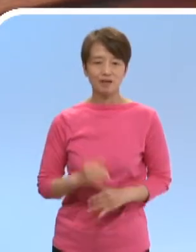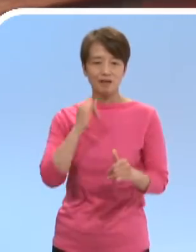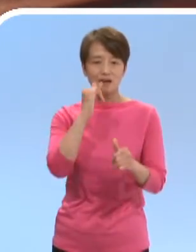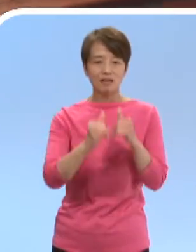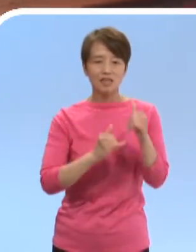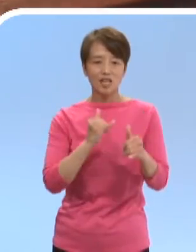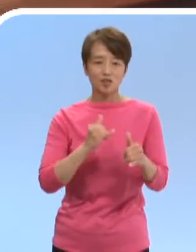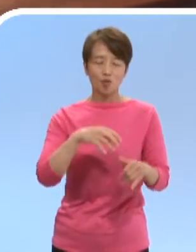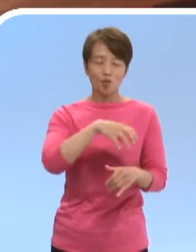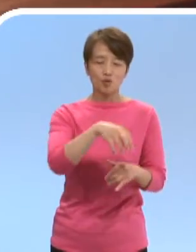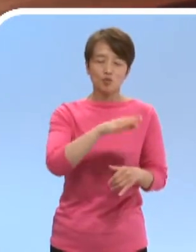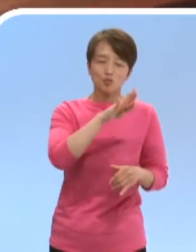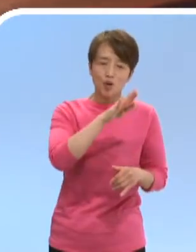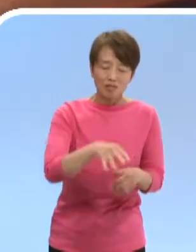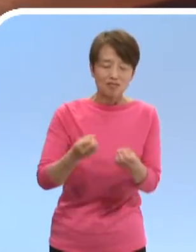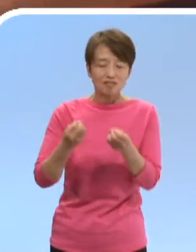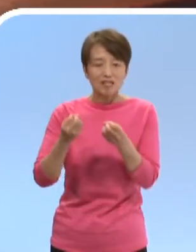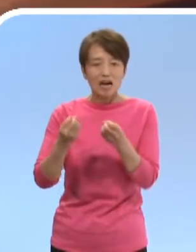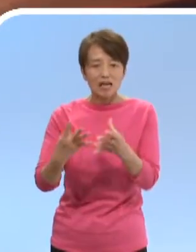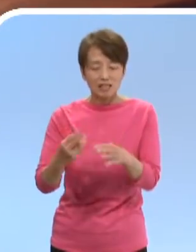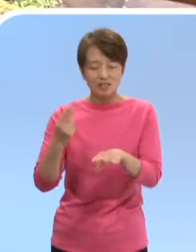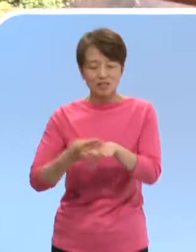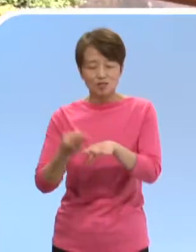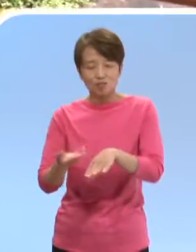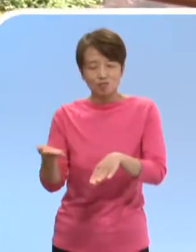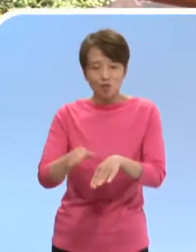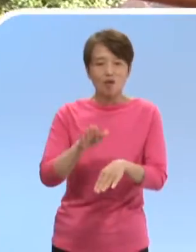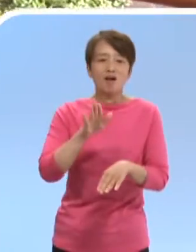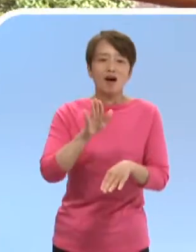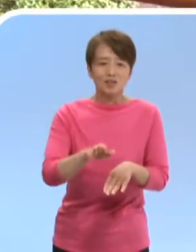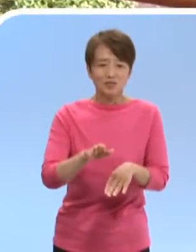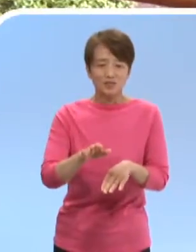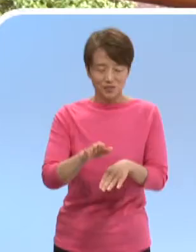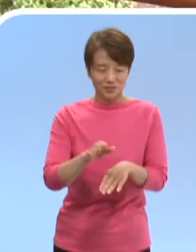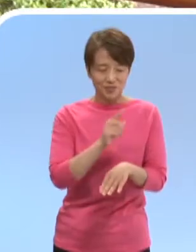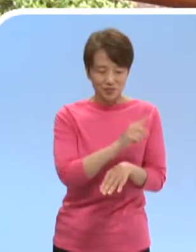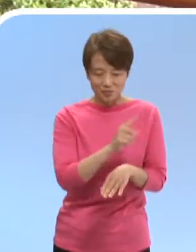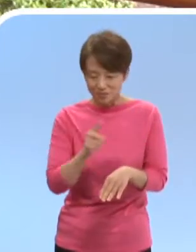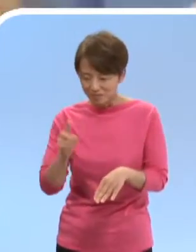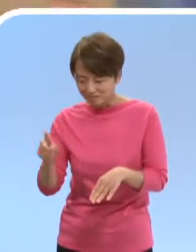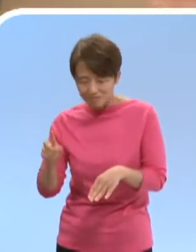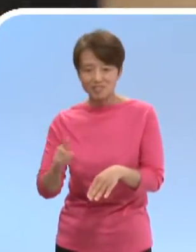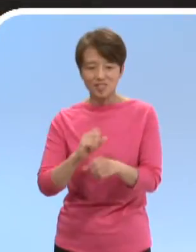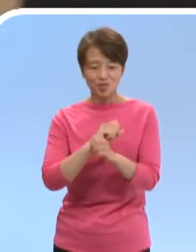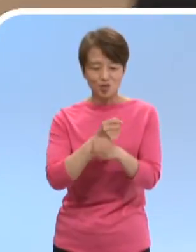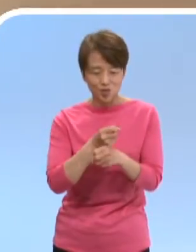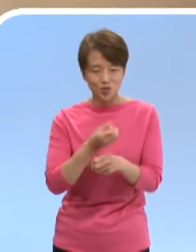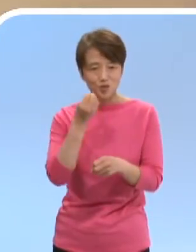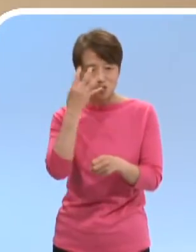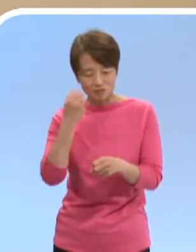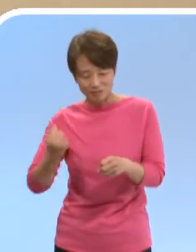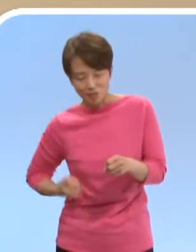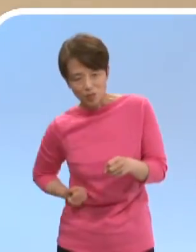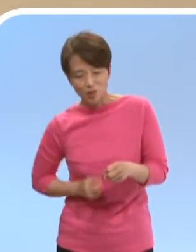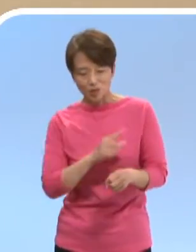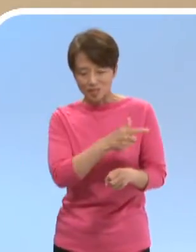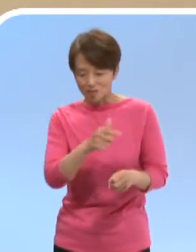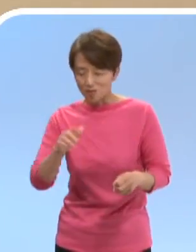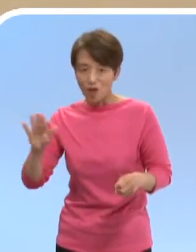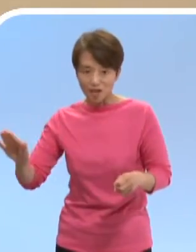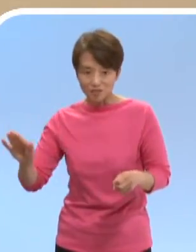伝統的でありつつどこかモダンな雰囲気、至る所に細部へのこだわりが見て取れます